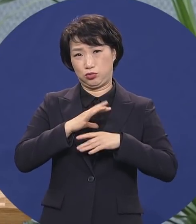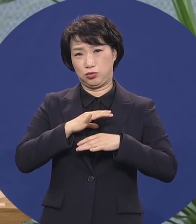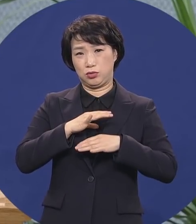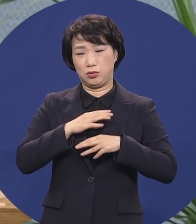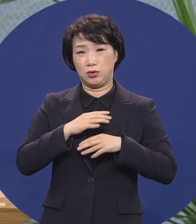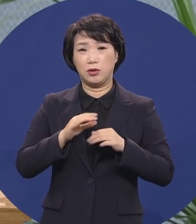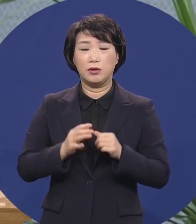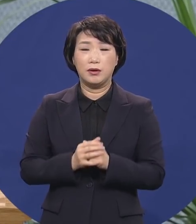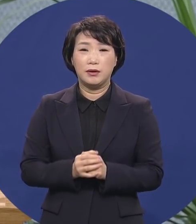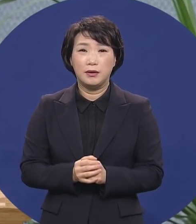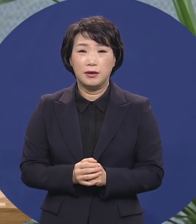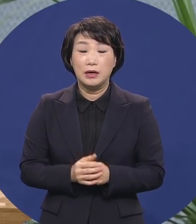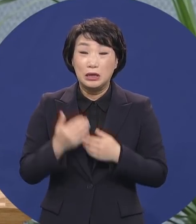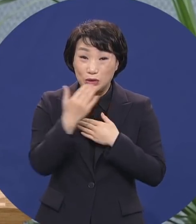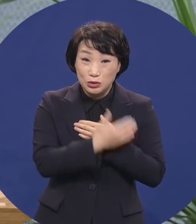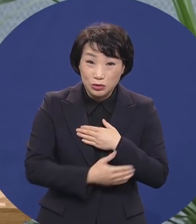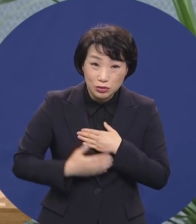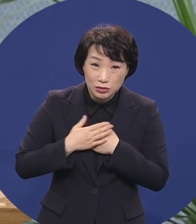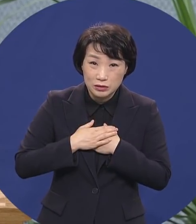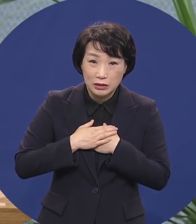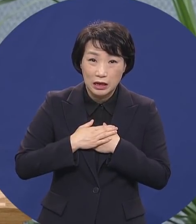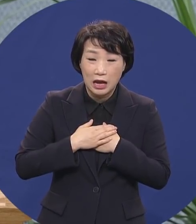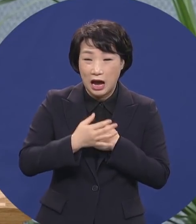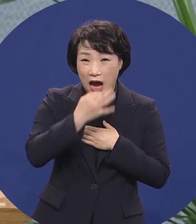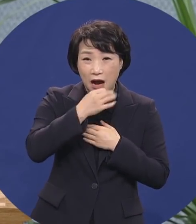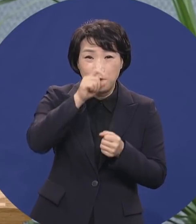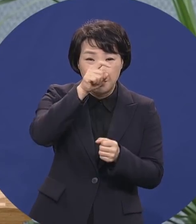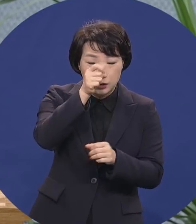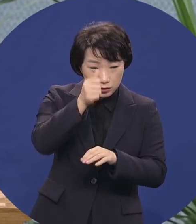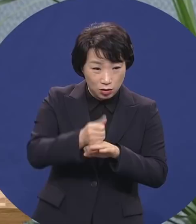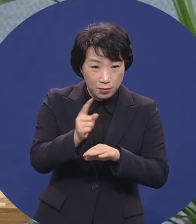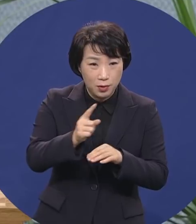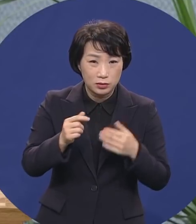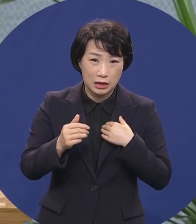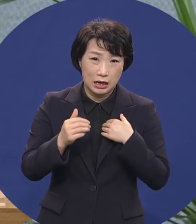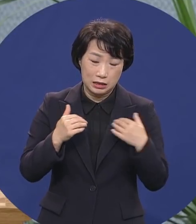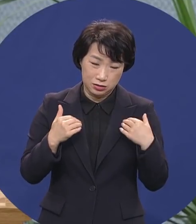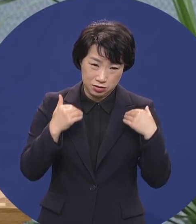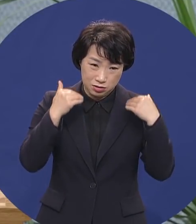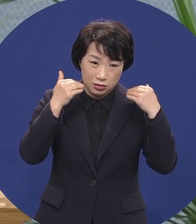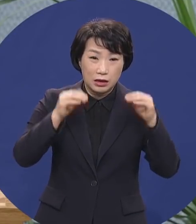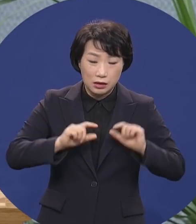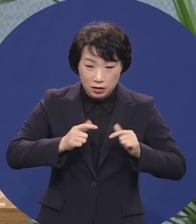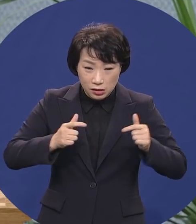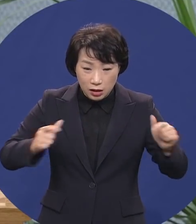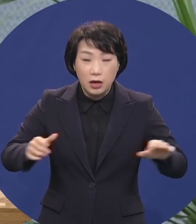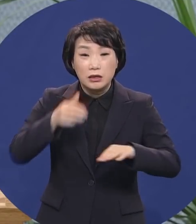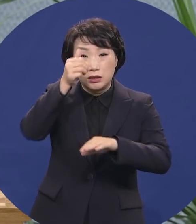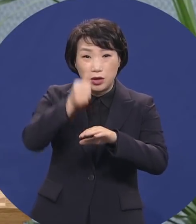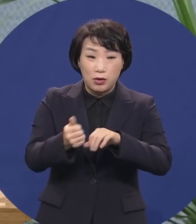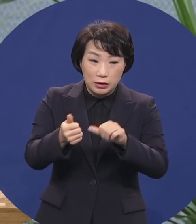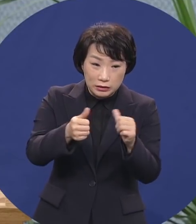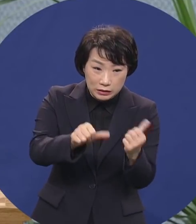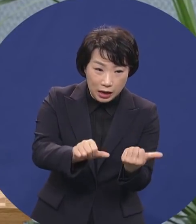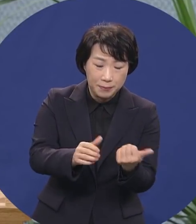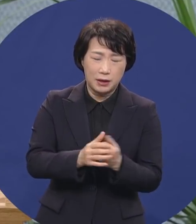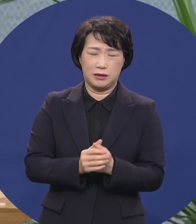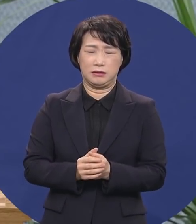두렵습니다. 욕심의 결과는 성장하고 성장한 결과는 사망이라고